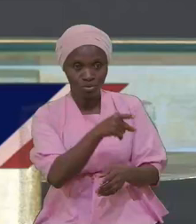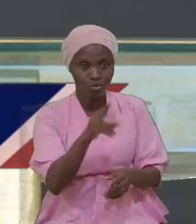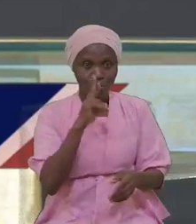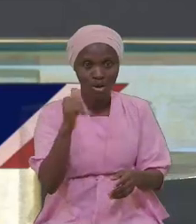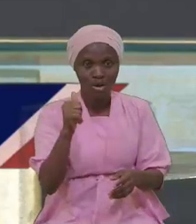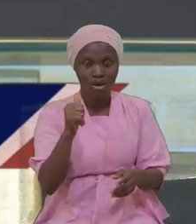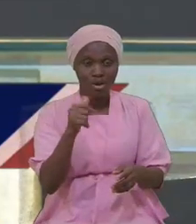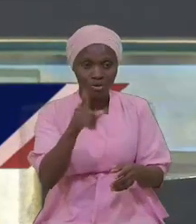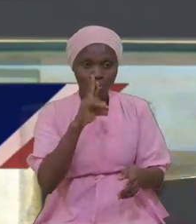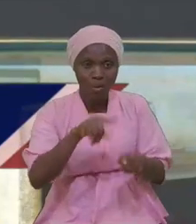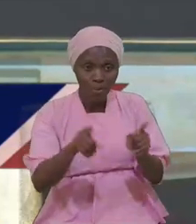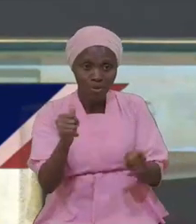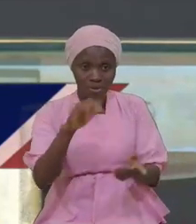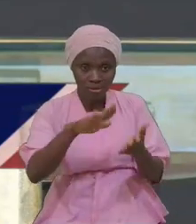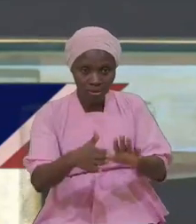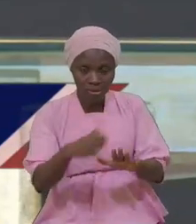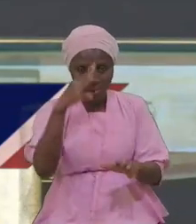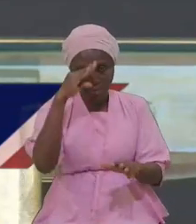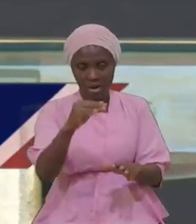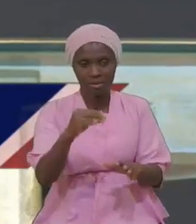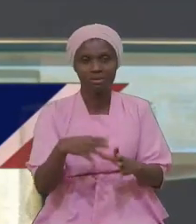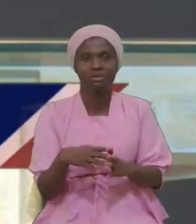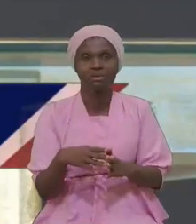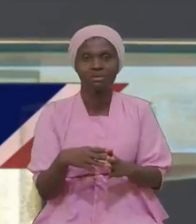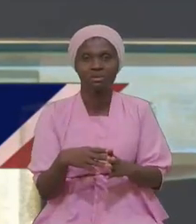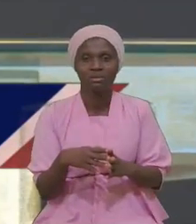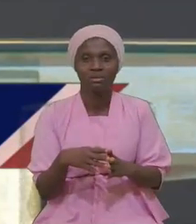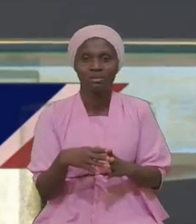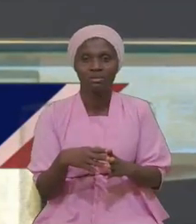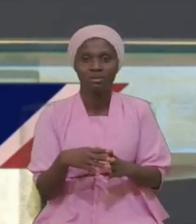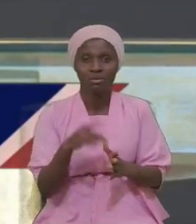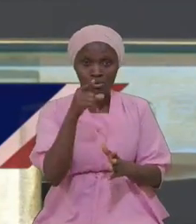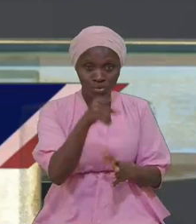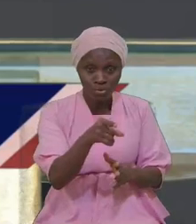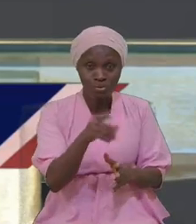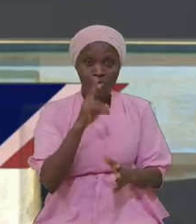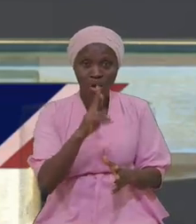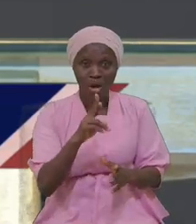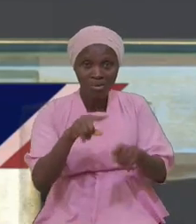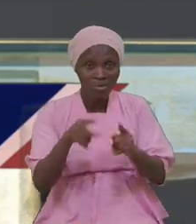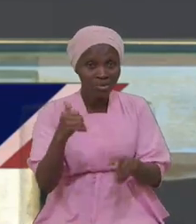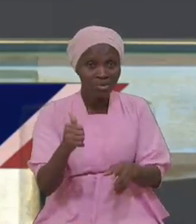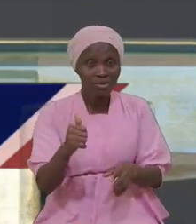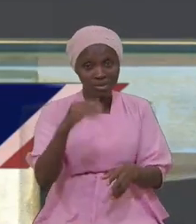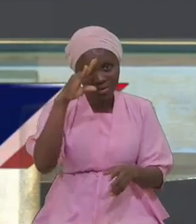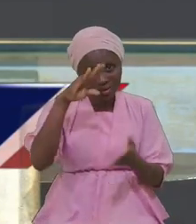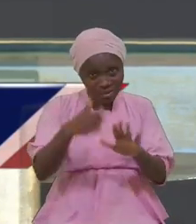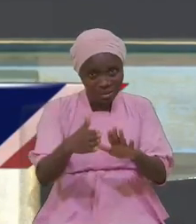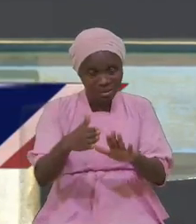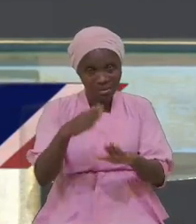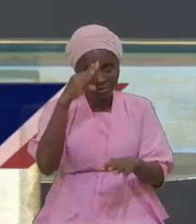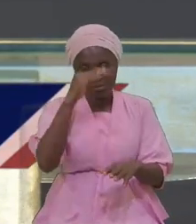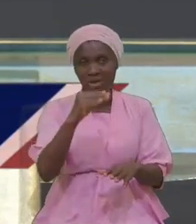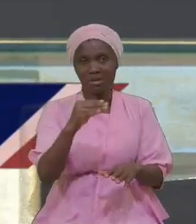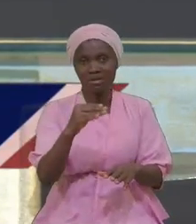tu vas mourir à cause de la femme que tu as enlevée, car elle a